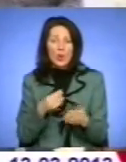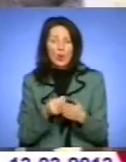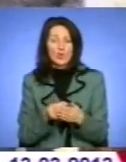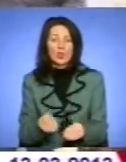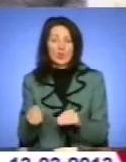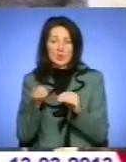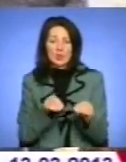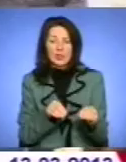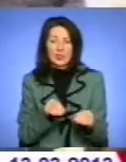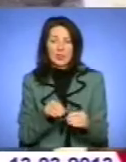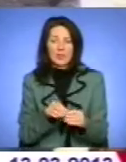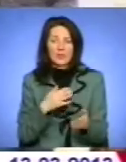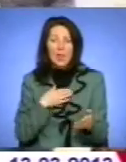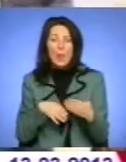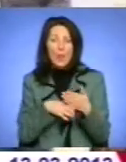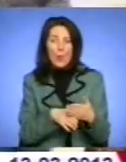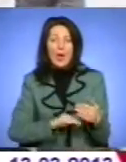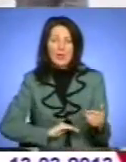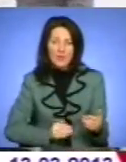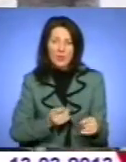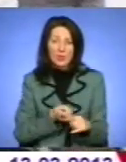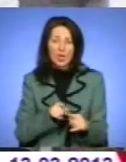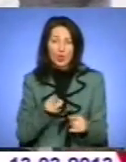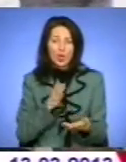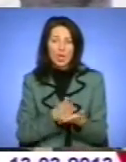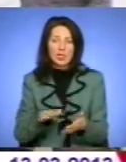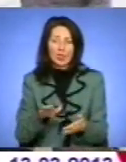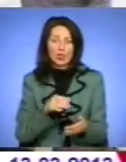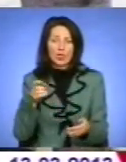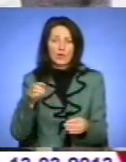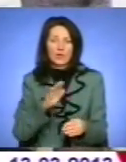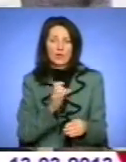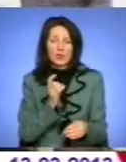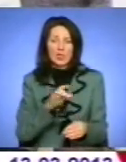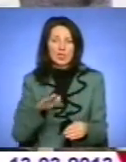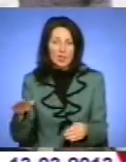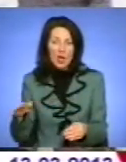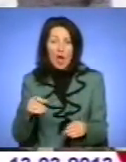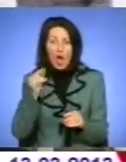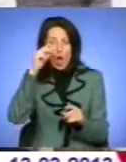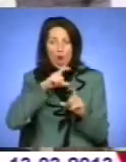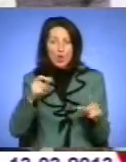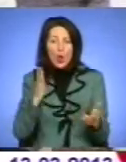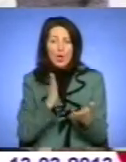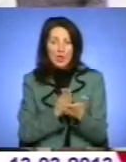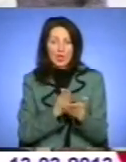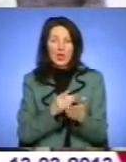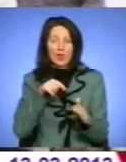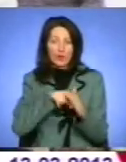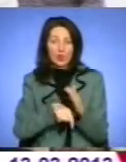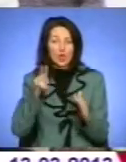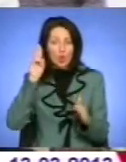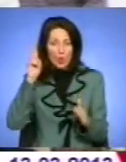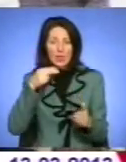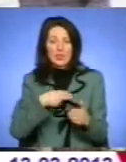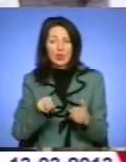Нам допомагає, звичайно, фірма, яка тут є на території. У нас в садках і в школах скрізь є внутрішні вбиральні. У нас закуплені плазмові